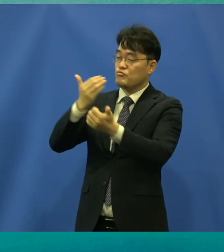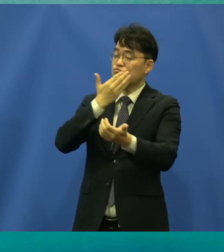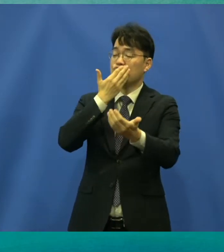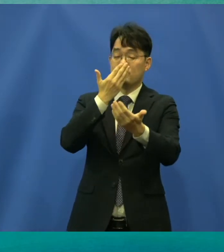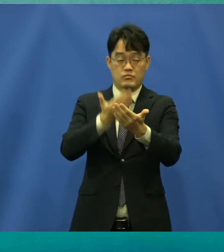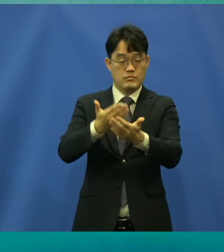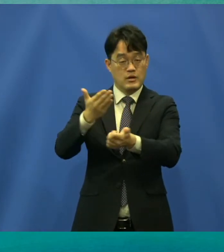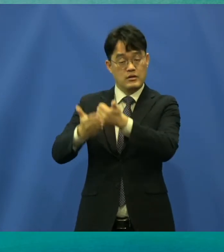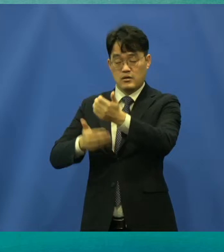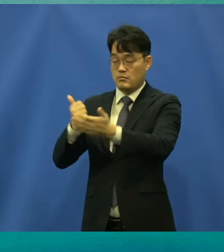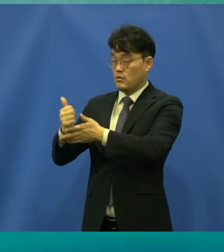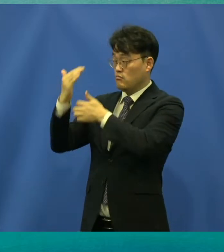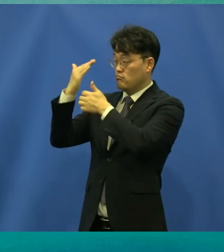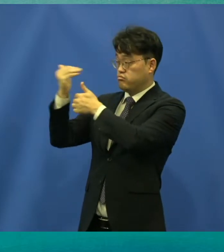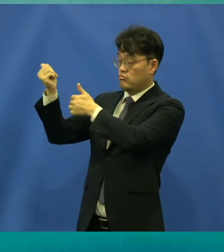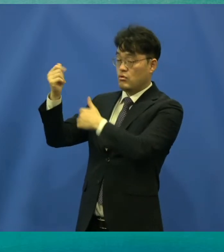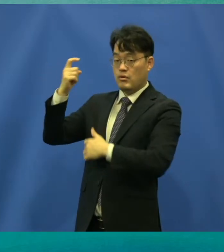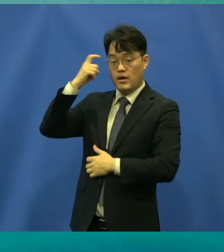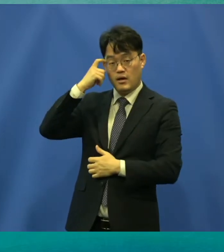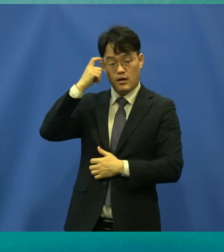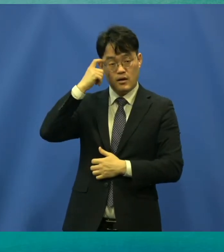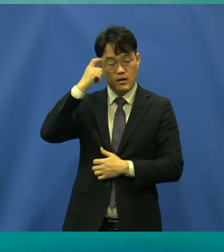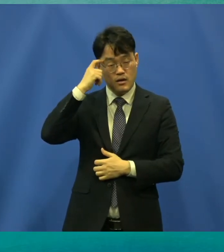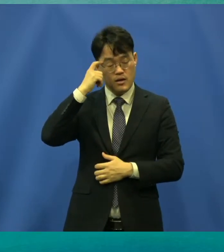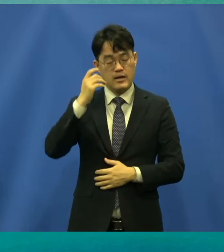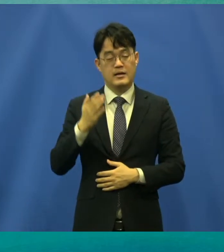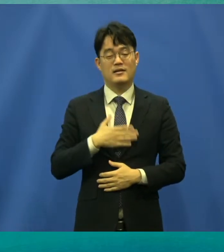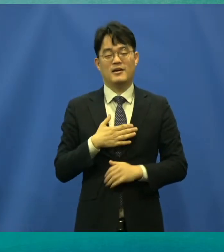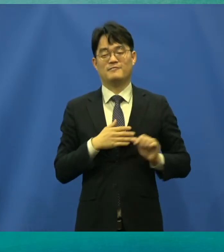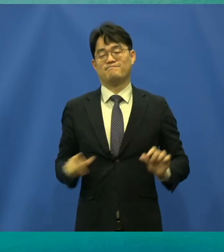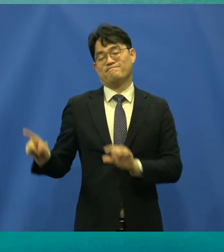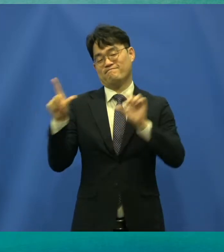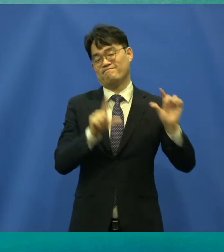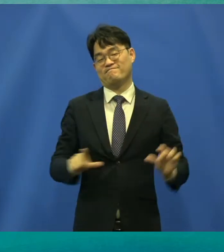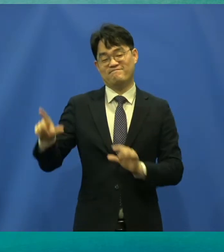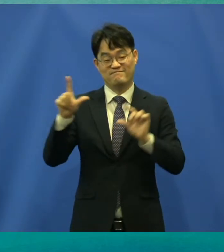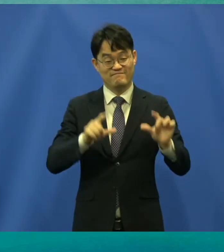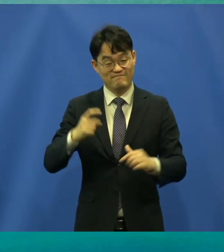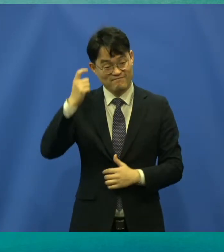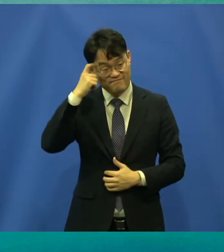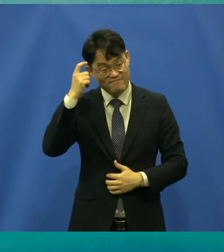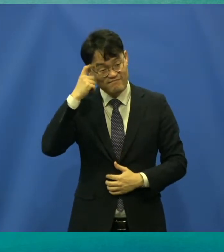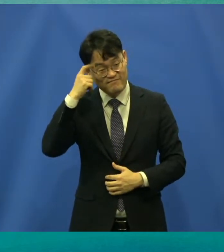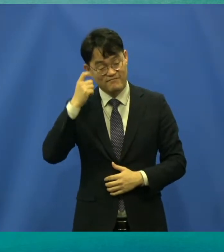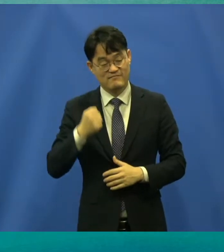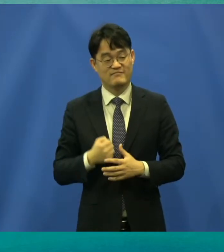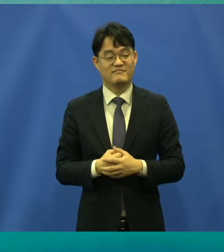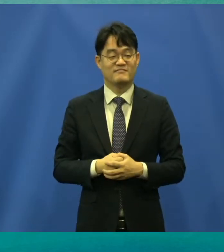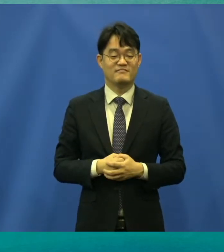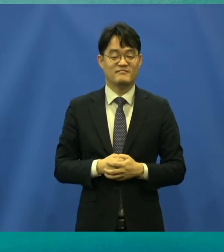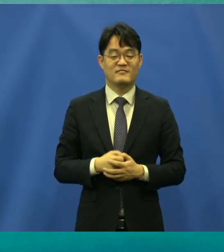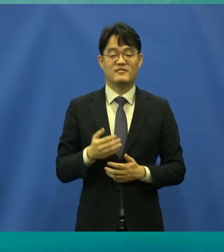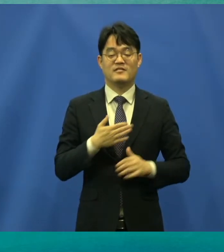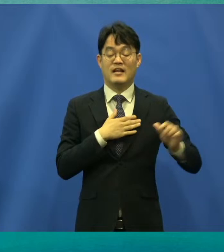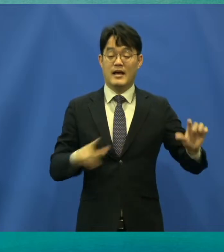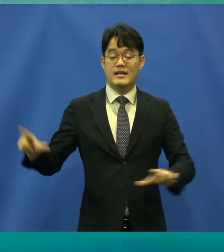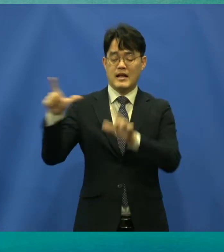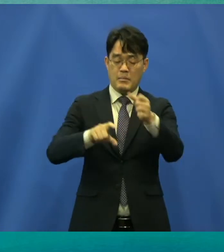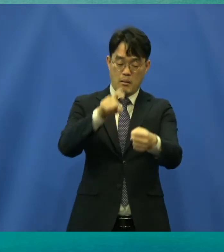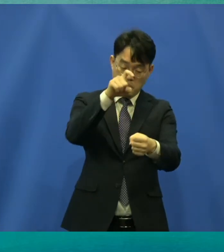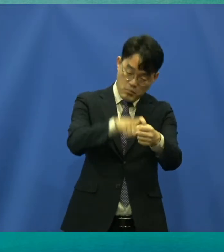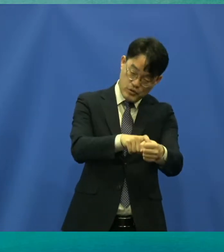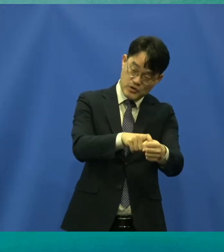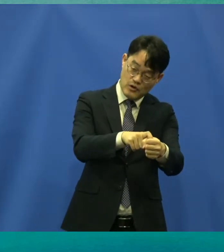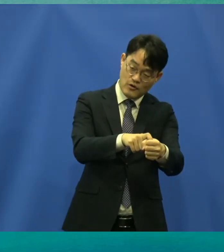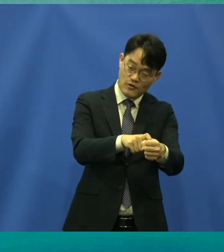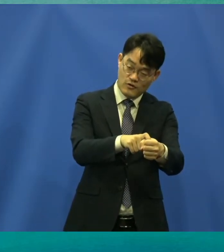이유, 내가 사는 이유, 내 삶의 의미. 여러분, 내 삶의 의미는 나에게서